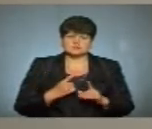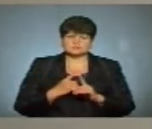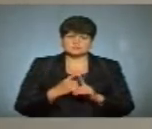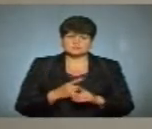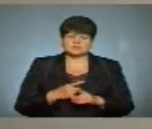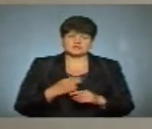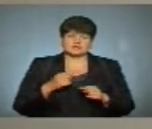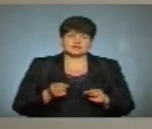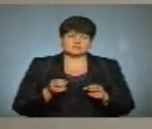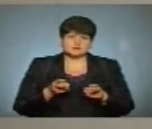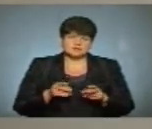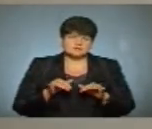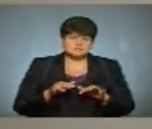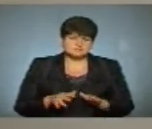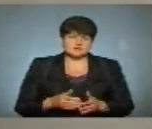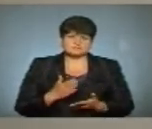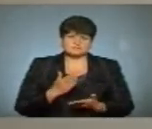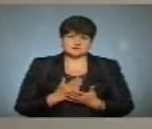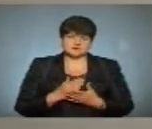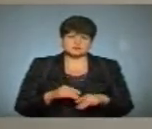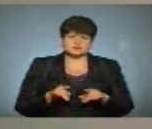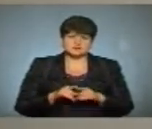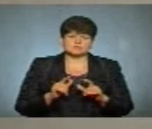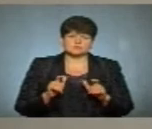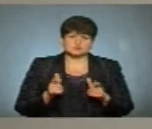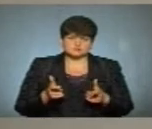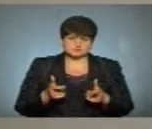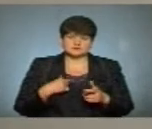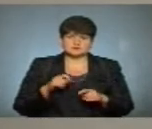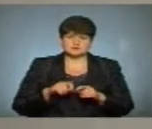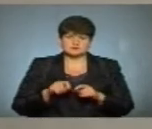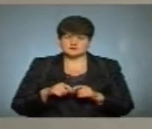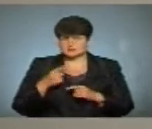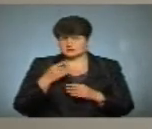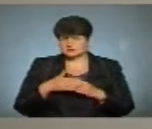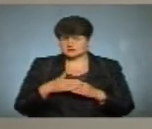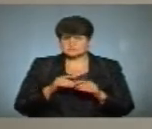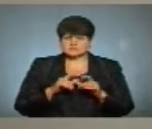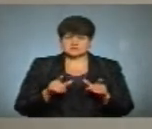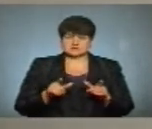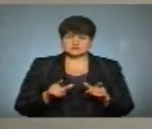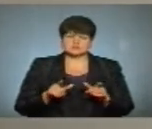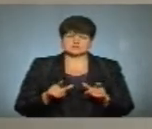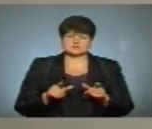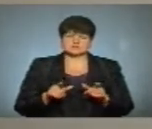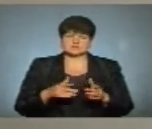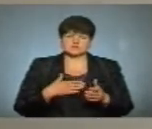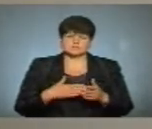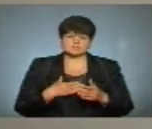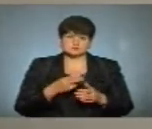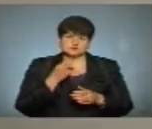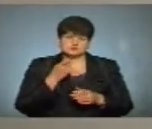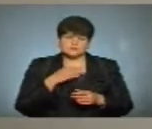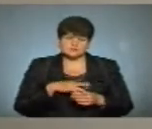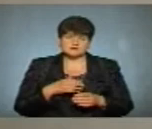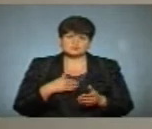кримінальних справах. Є також по карантину, ми перевіряли нещодавно заклади громадського харчування на предмет утримання, також